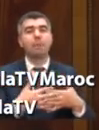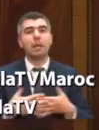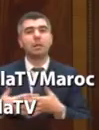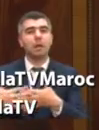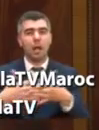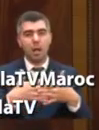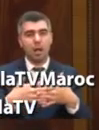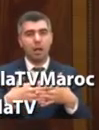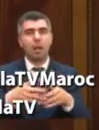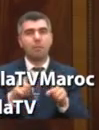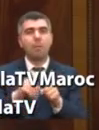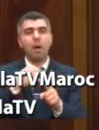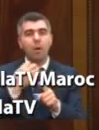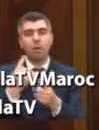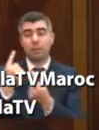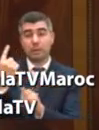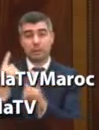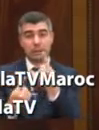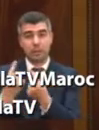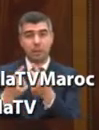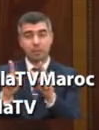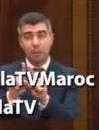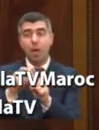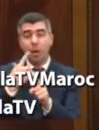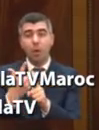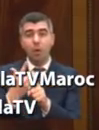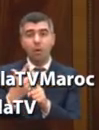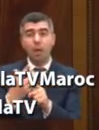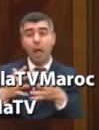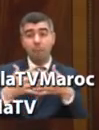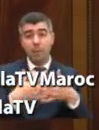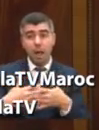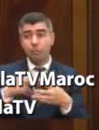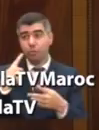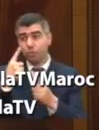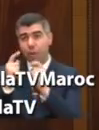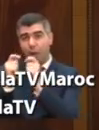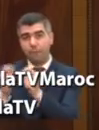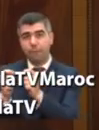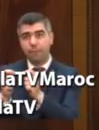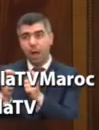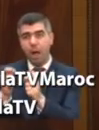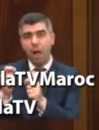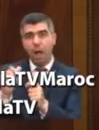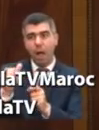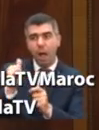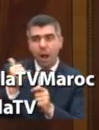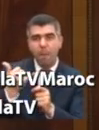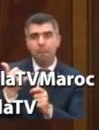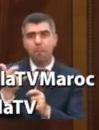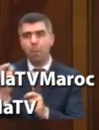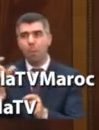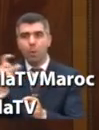تنقط لعديد من الدول فيما يتعلق بالجوانب الحقوقية على كل صغيرة